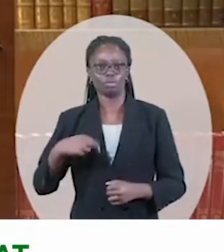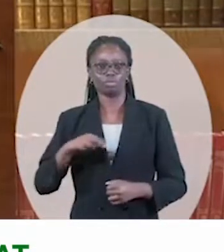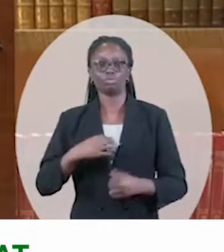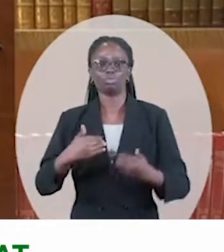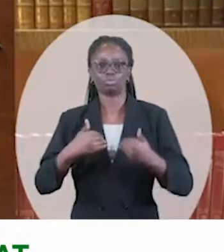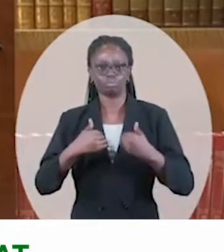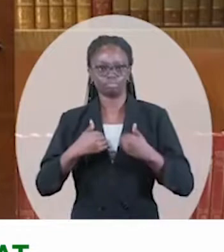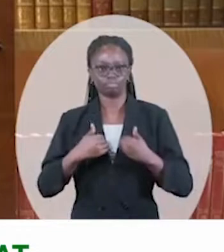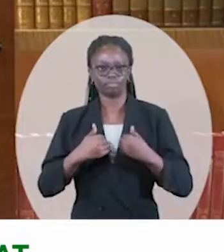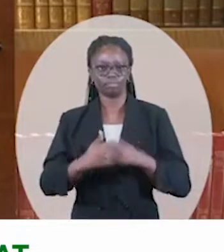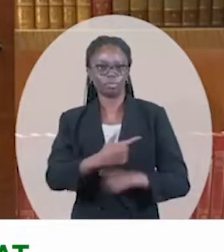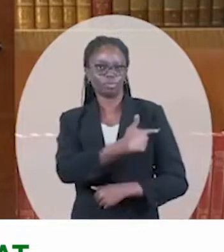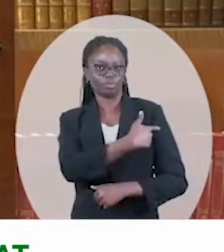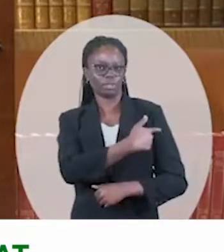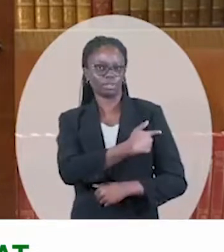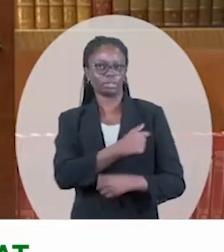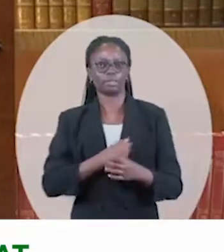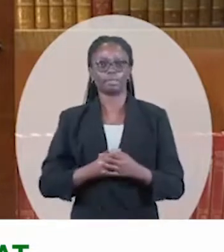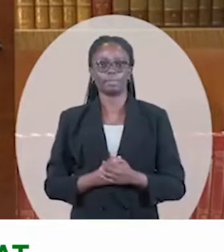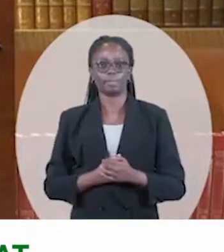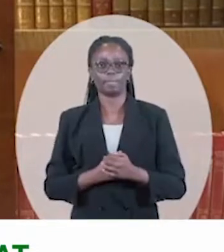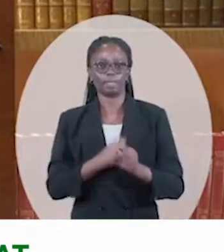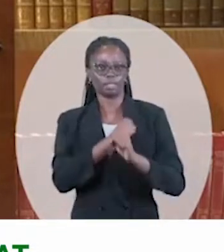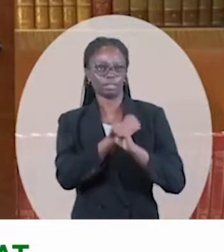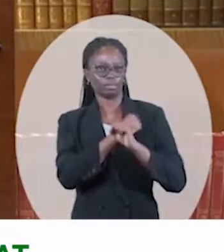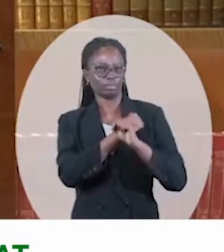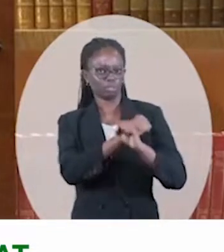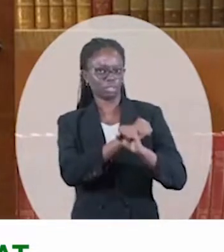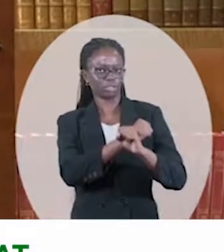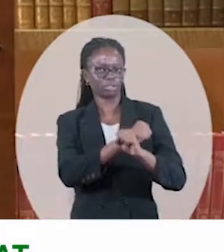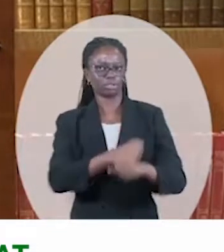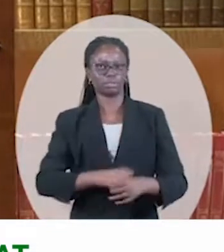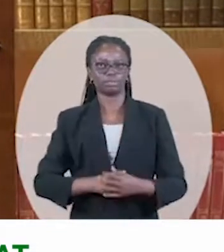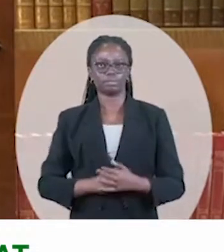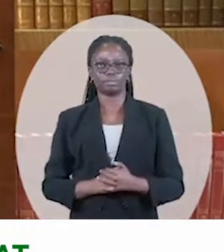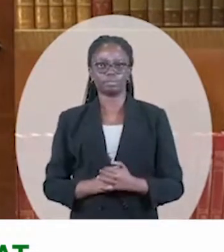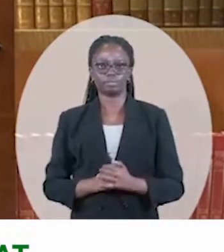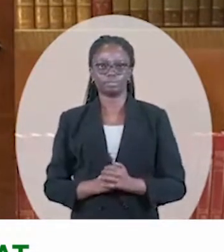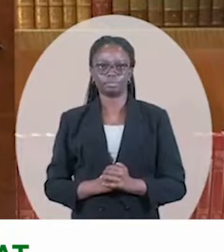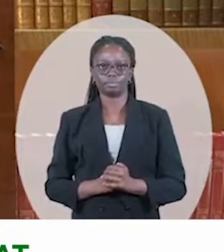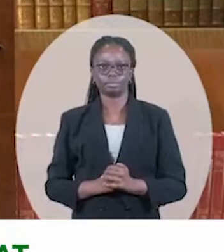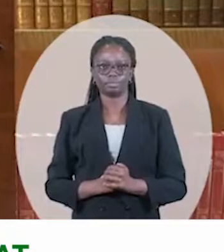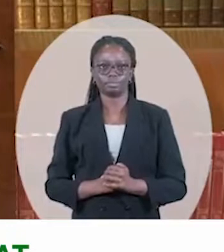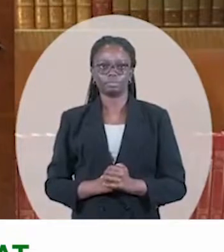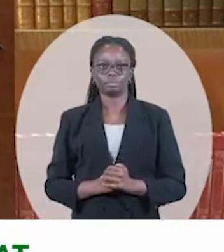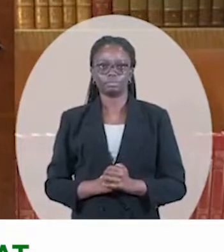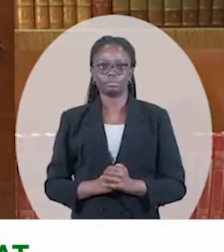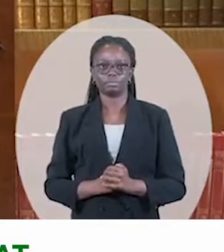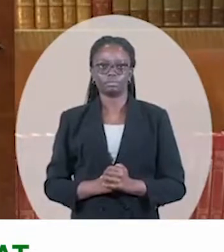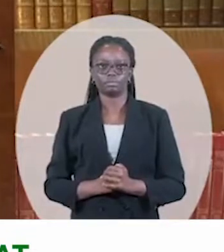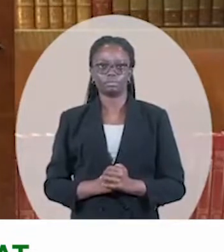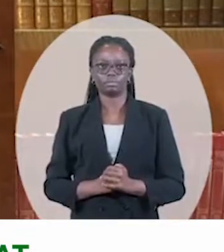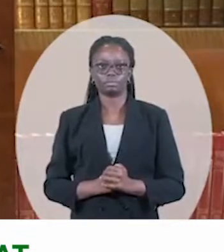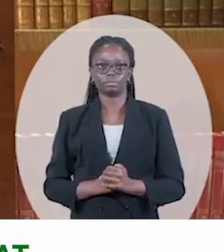plusieurs secteurs d'activité, les réussites et les perspectives d'avenir. Concernant le premier point,